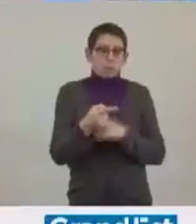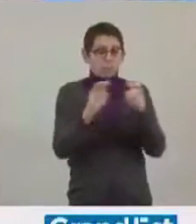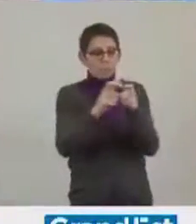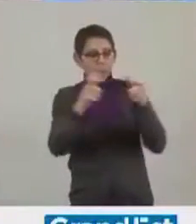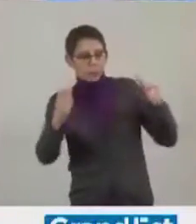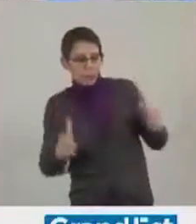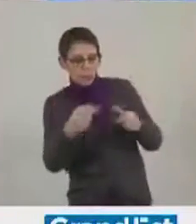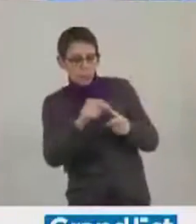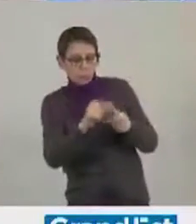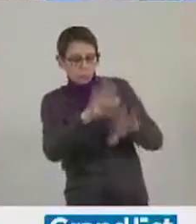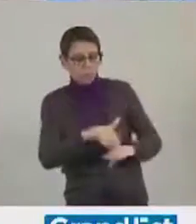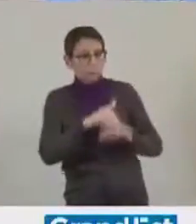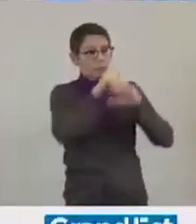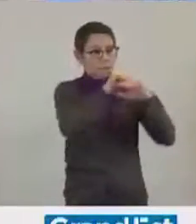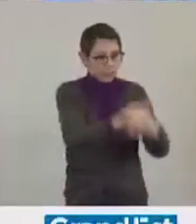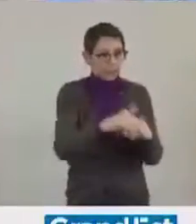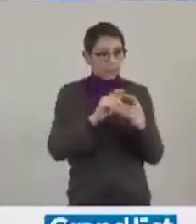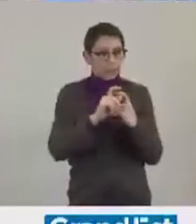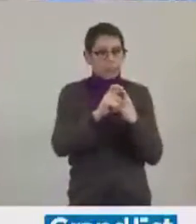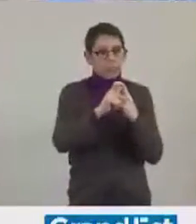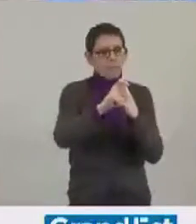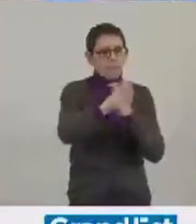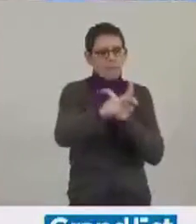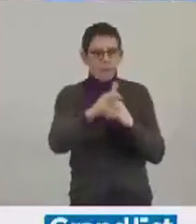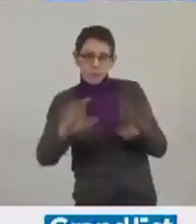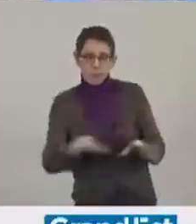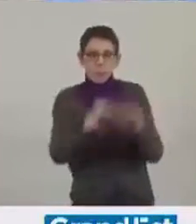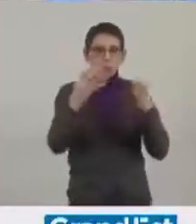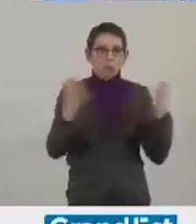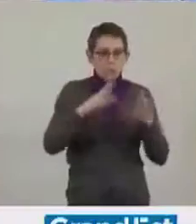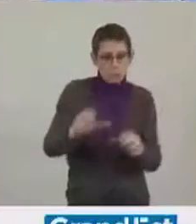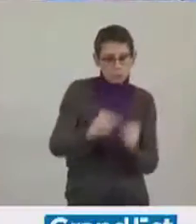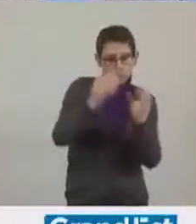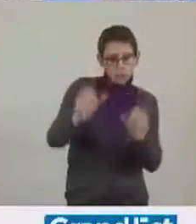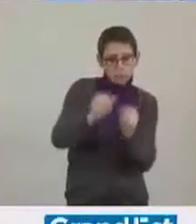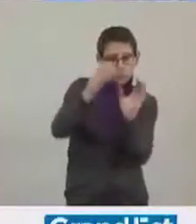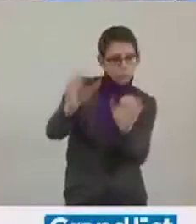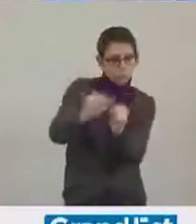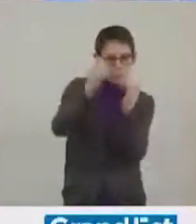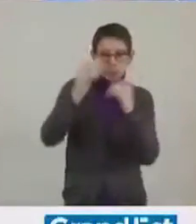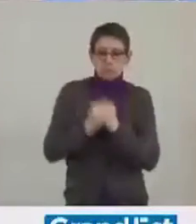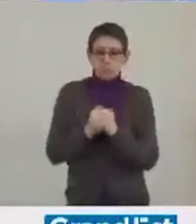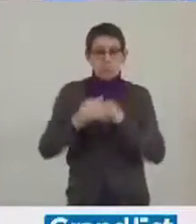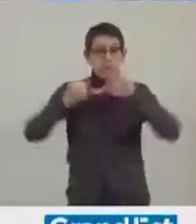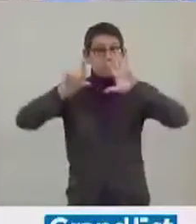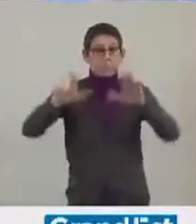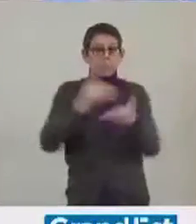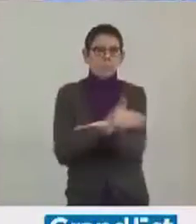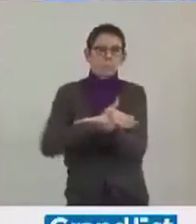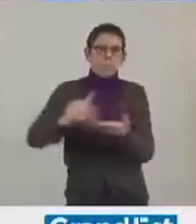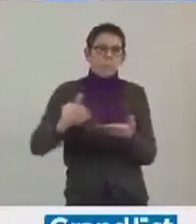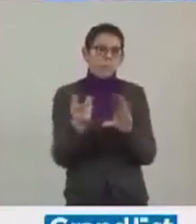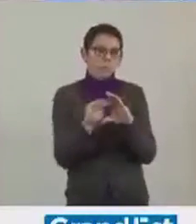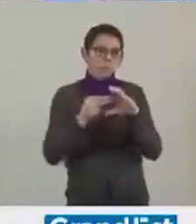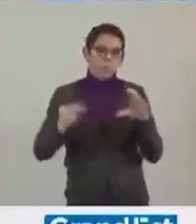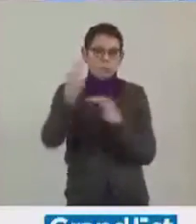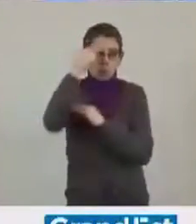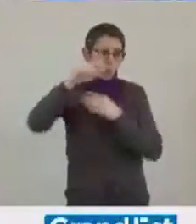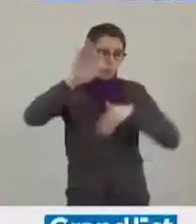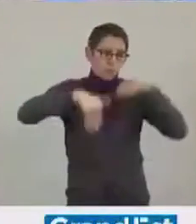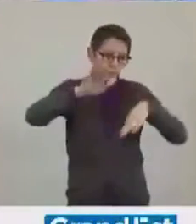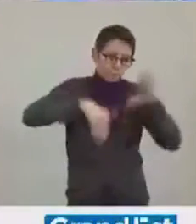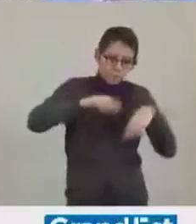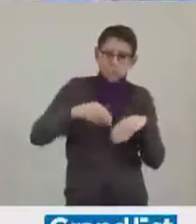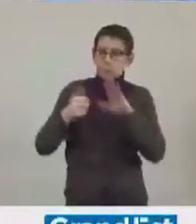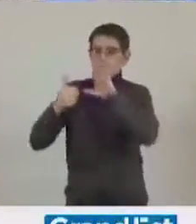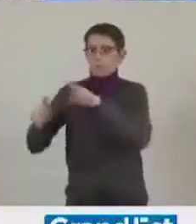de trouver à chaque étape les compétences sur l'ensemble de la chaîne de valeur. 7 millions d'euros en fonctionnement et 6 millions en investissement